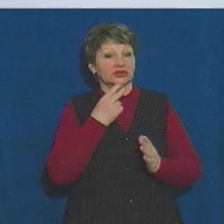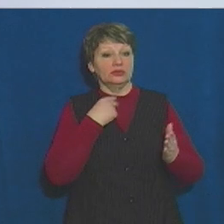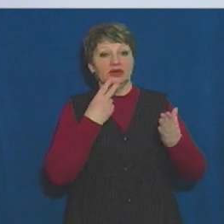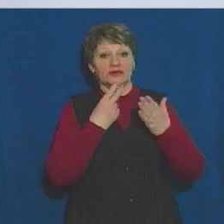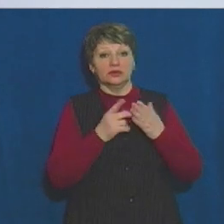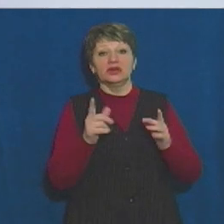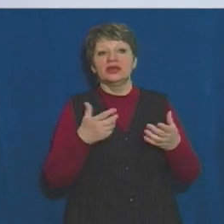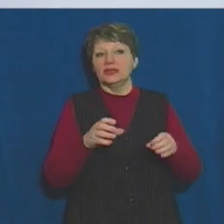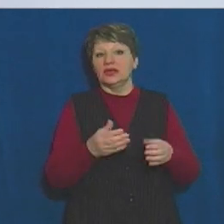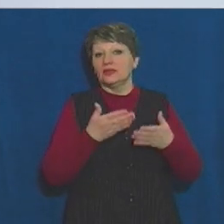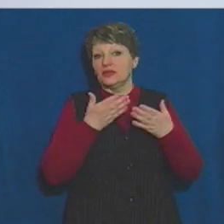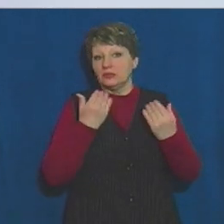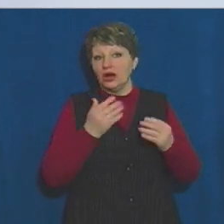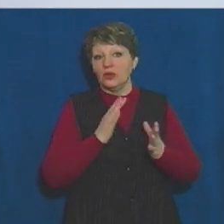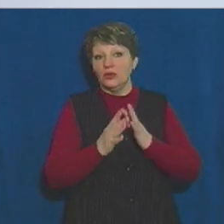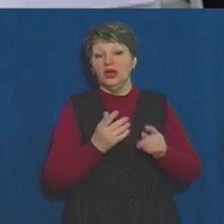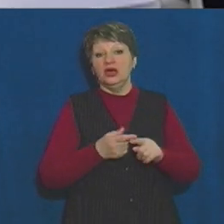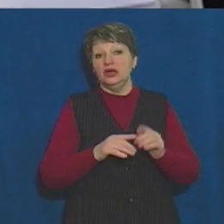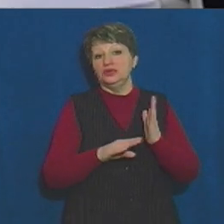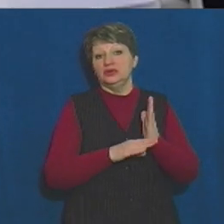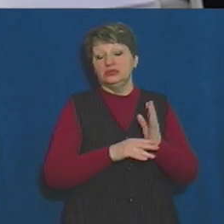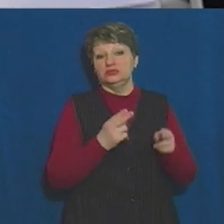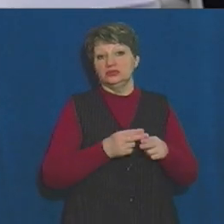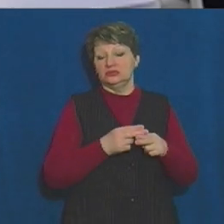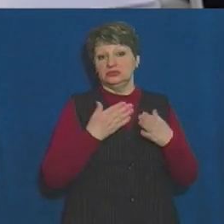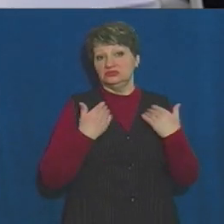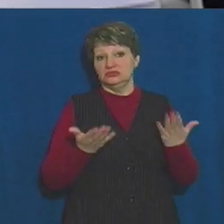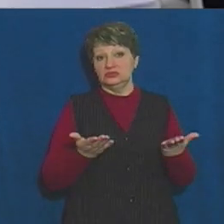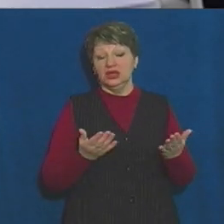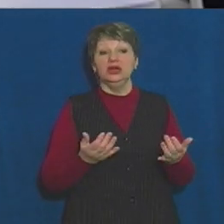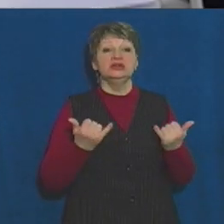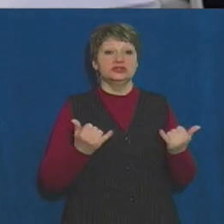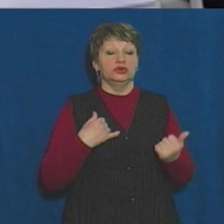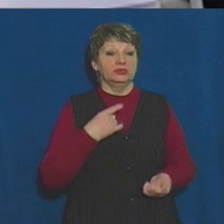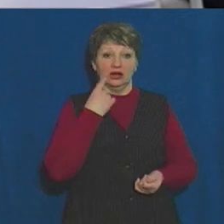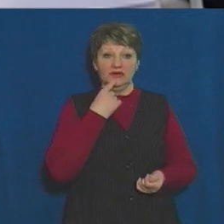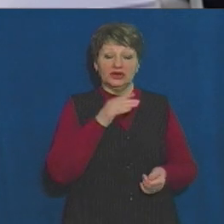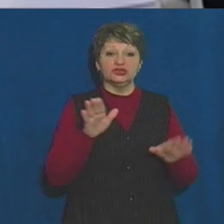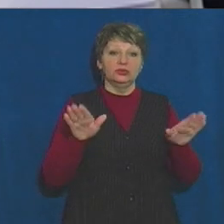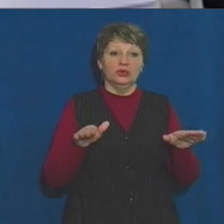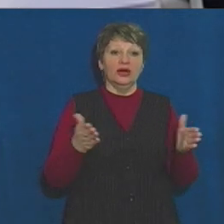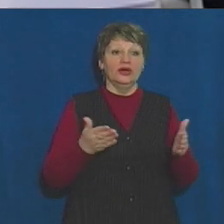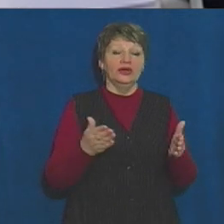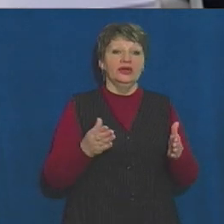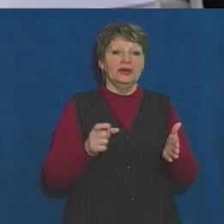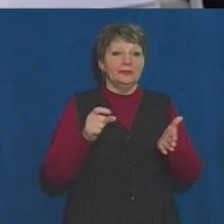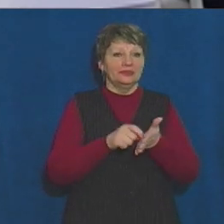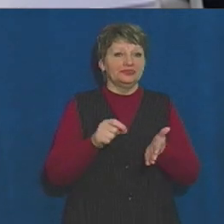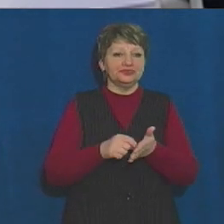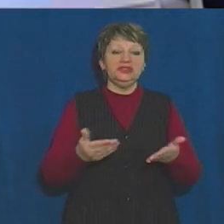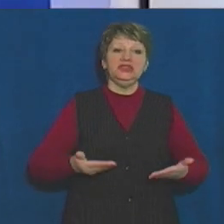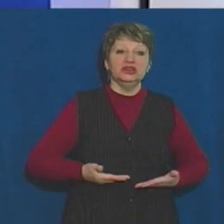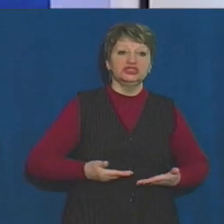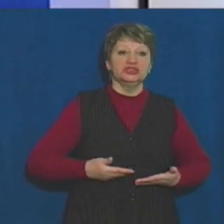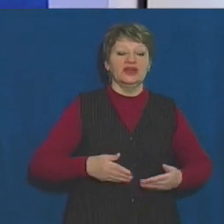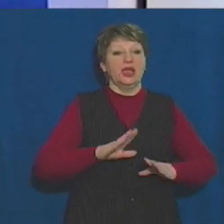лісове господарство, мертва деревина нікому не заважає. Сьогодні ми вже говорили, що шкідники, які вражають живі дерева і мертві, це різні